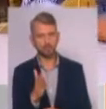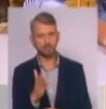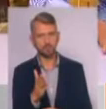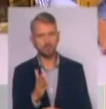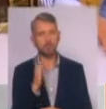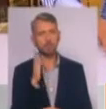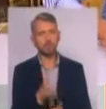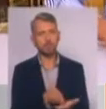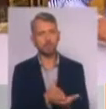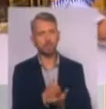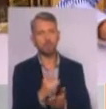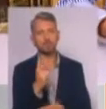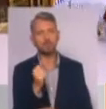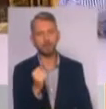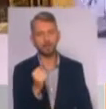будуть направлені на